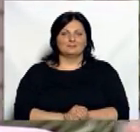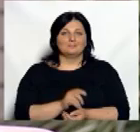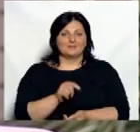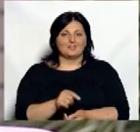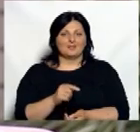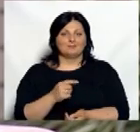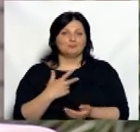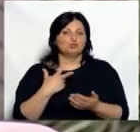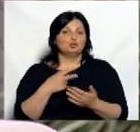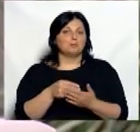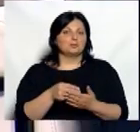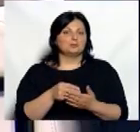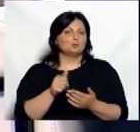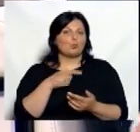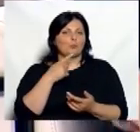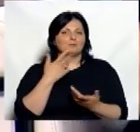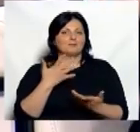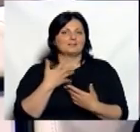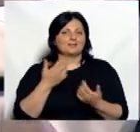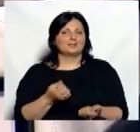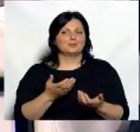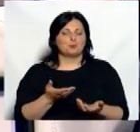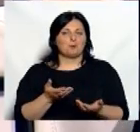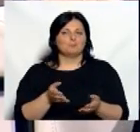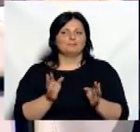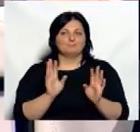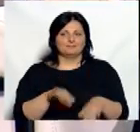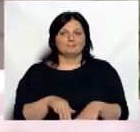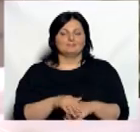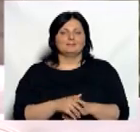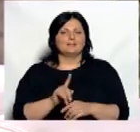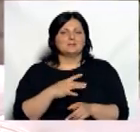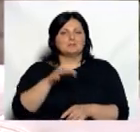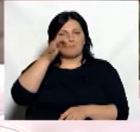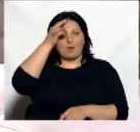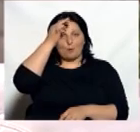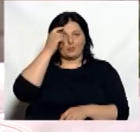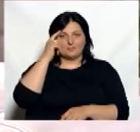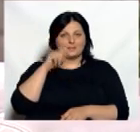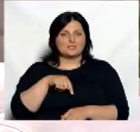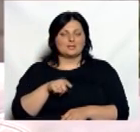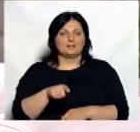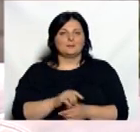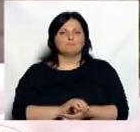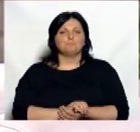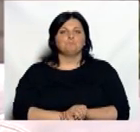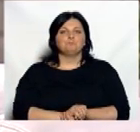არა, შპრიცით როგორ და ეხა. ხო. მოდი ეხა რას გამოვიშ ისი? რას?